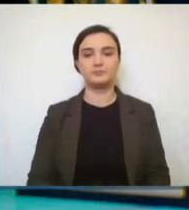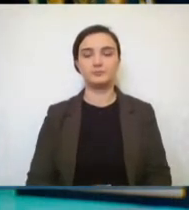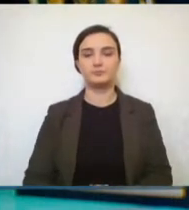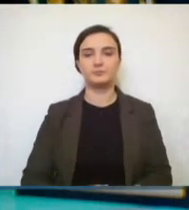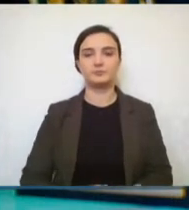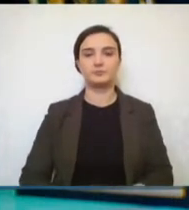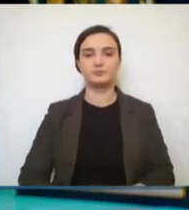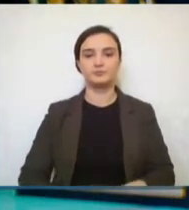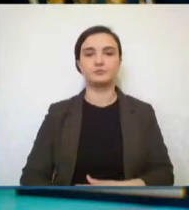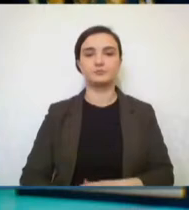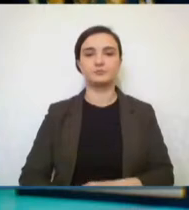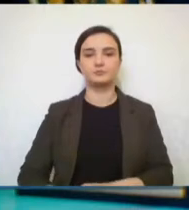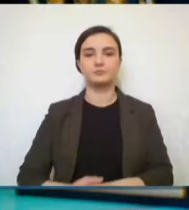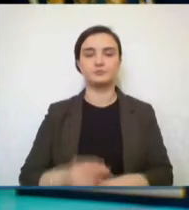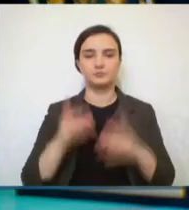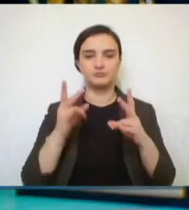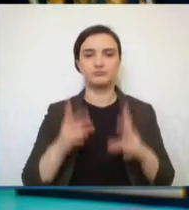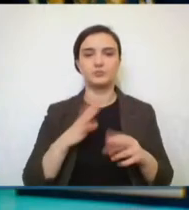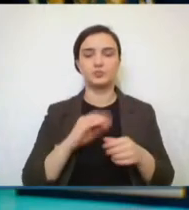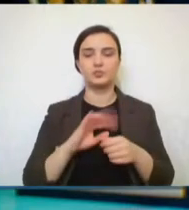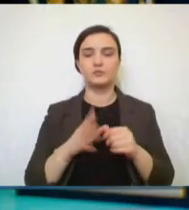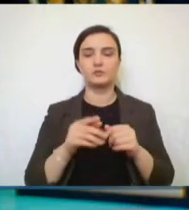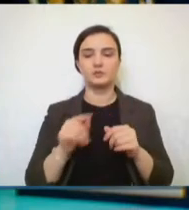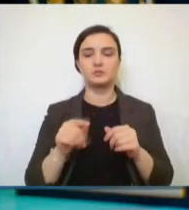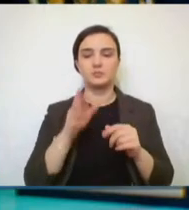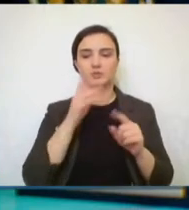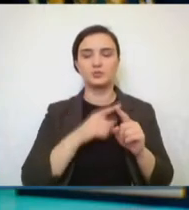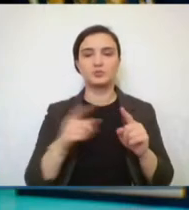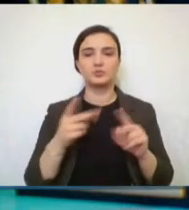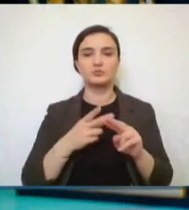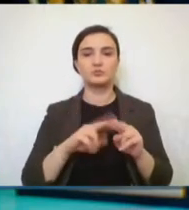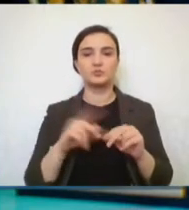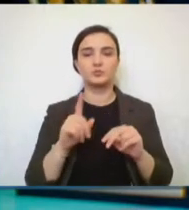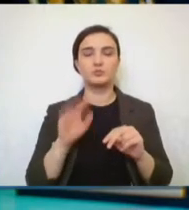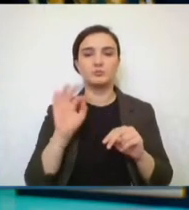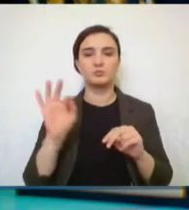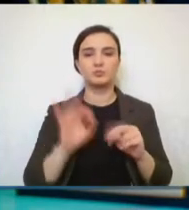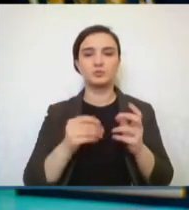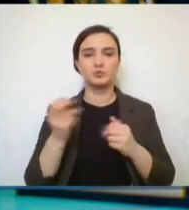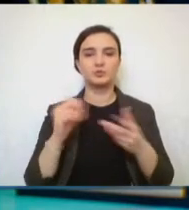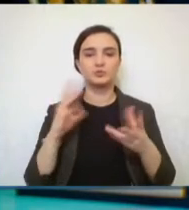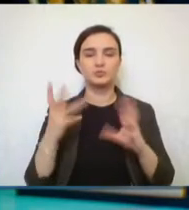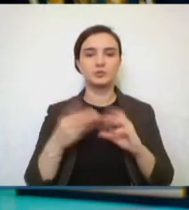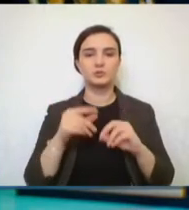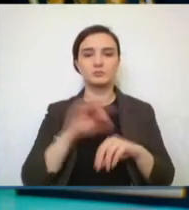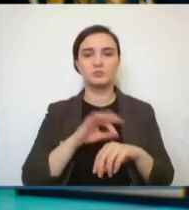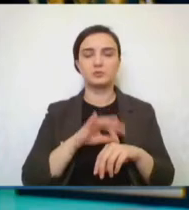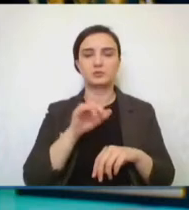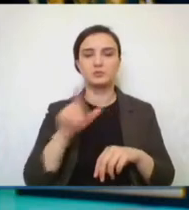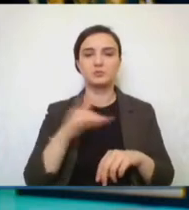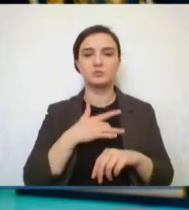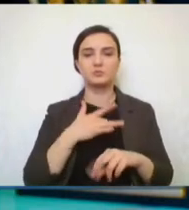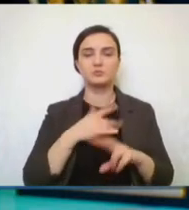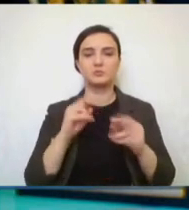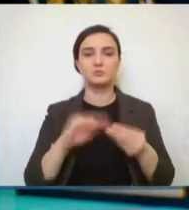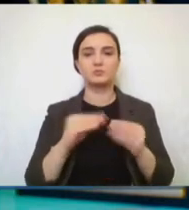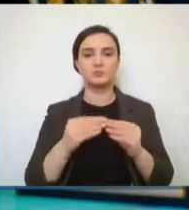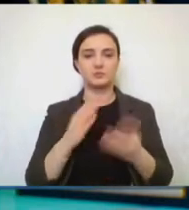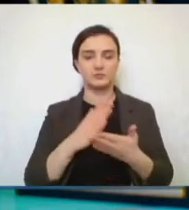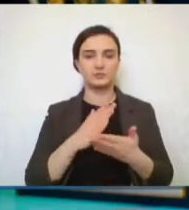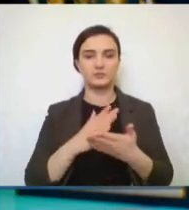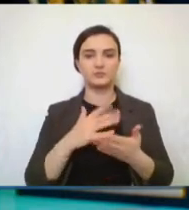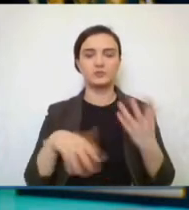აღმოჩნდა COVID პანდემიის პერიოდში, იმიტომ რომ სტატისტიკურად პაციენტები, რომელთაც გულსიზახვთა პრობლემები აქვთ, ყველაზე